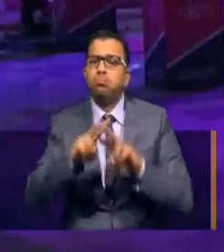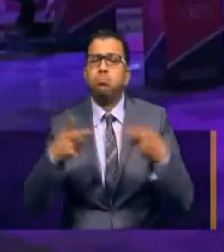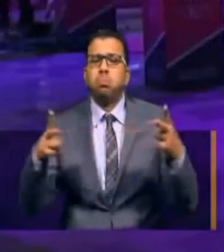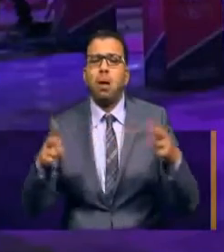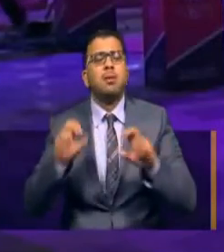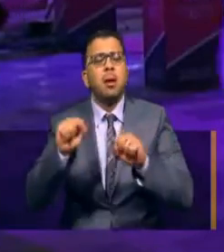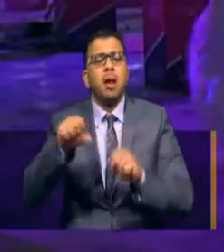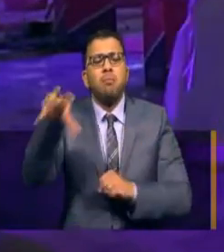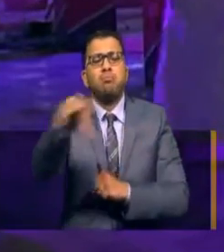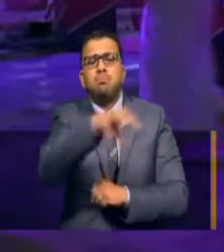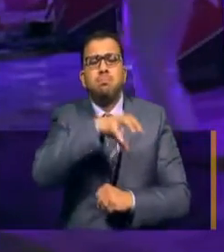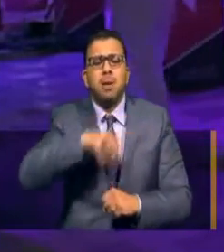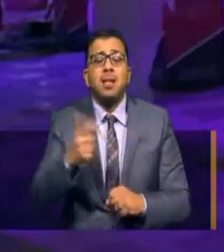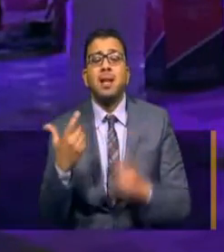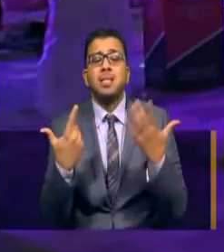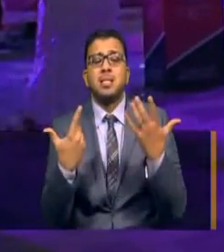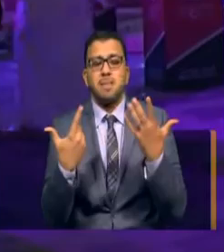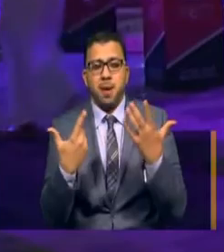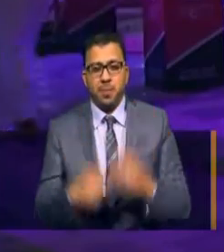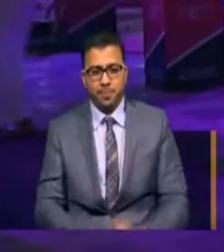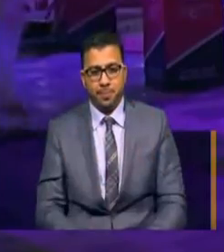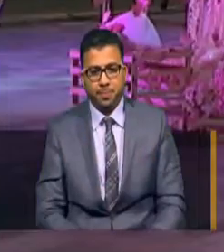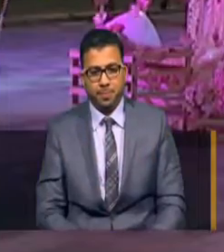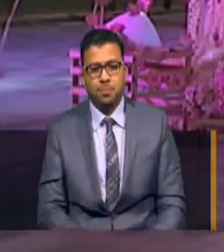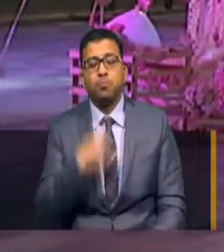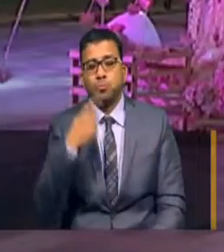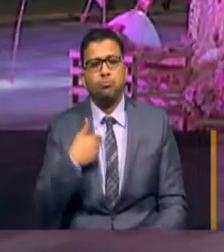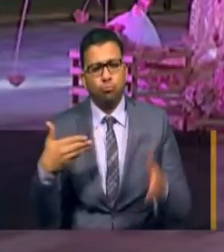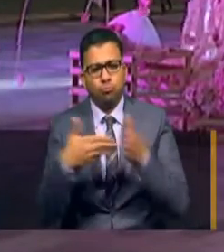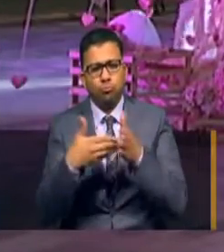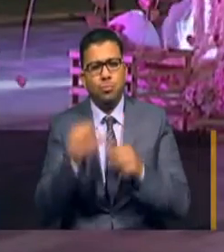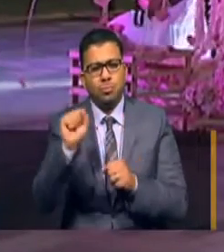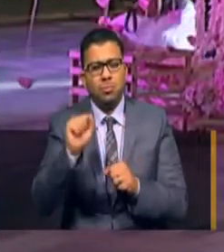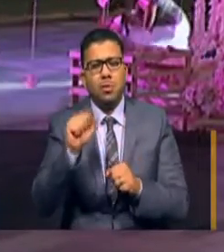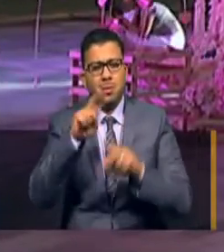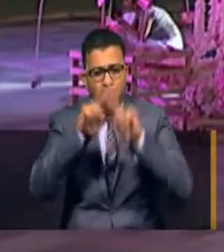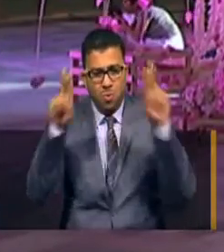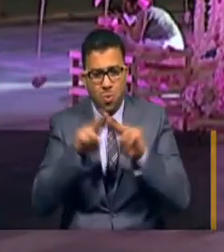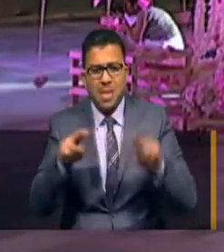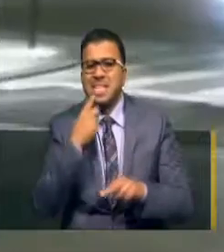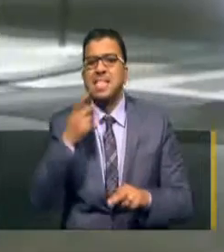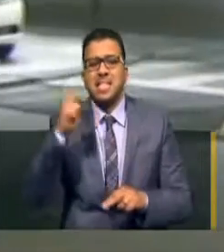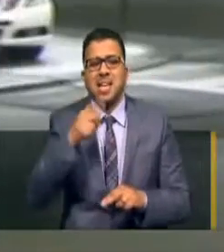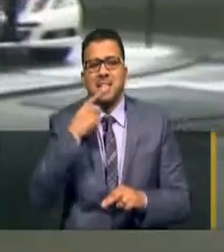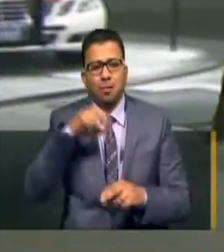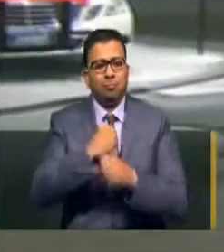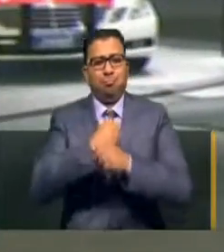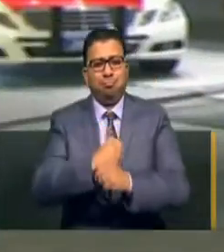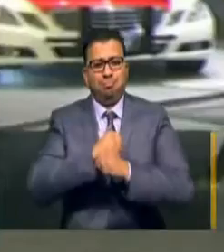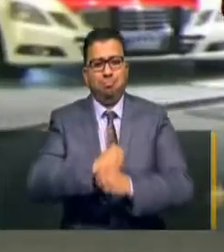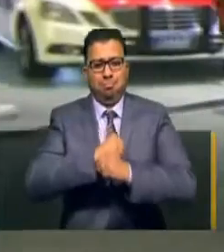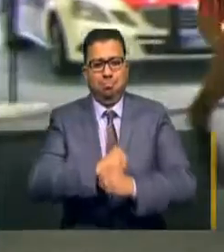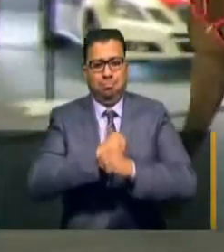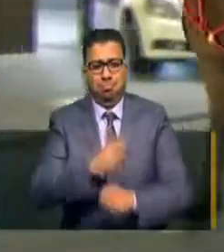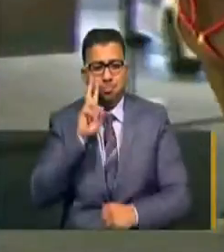مختلف مدن إمارات الدولة السبعة. هذا وتنظم القافلة الوردية كل عام مسيرة الفرسان التي